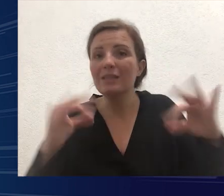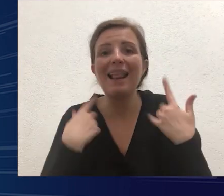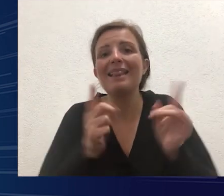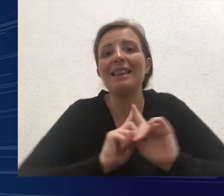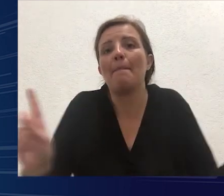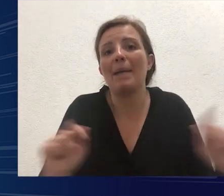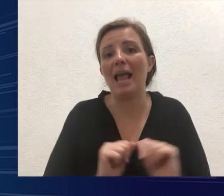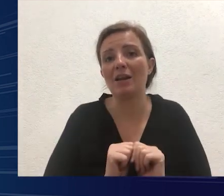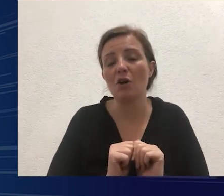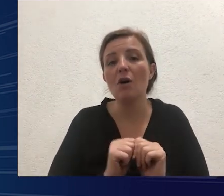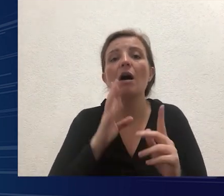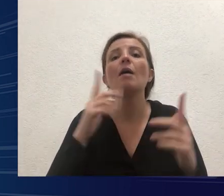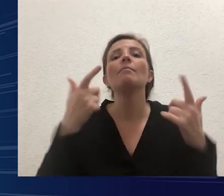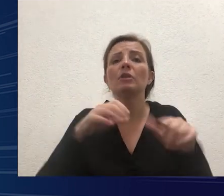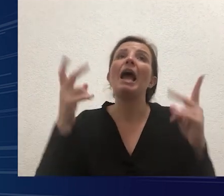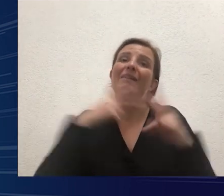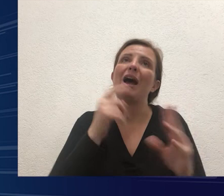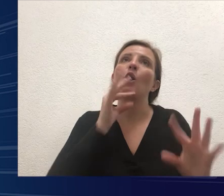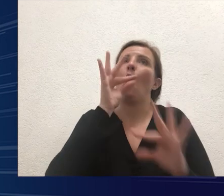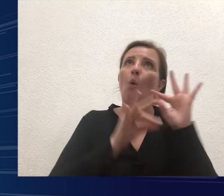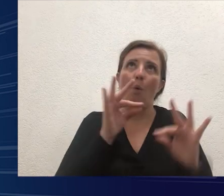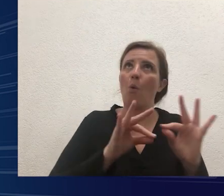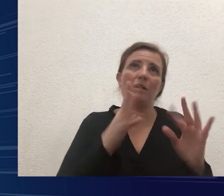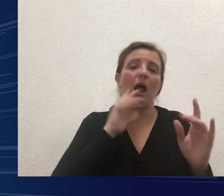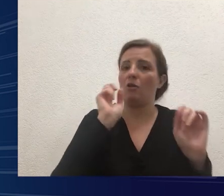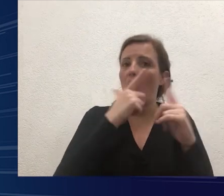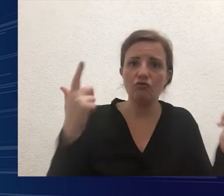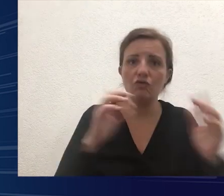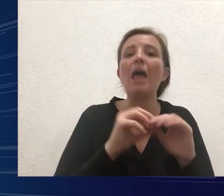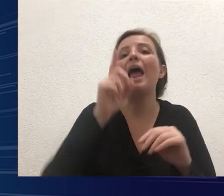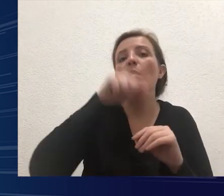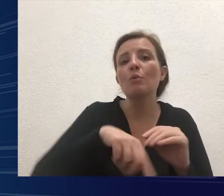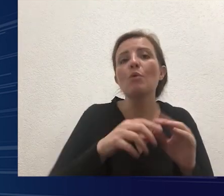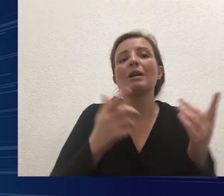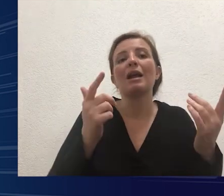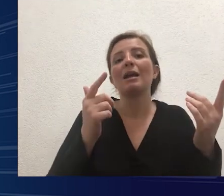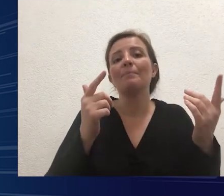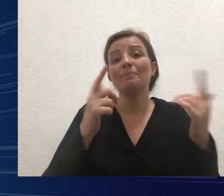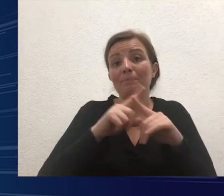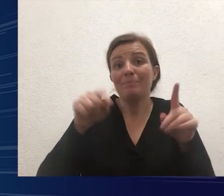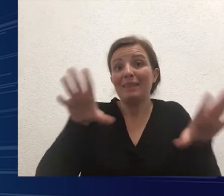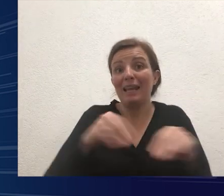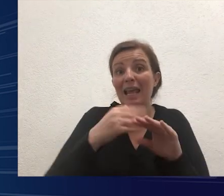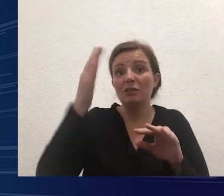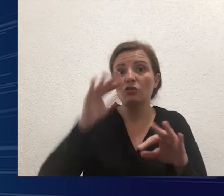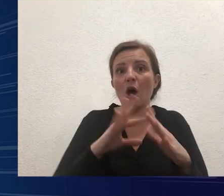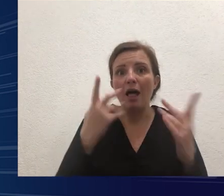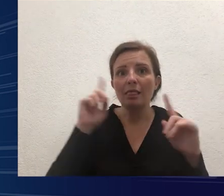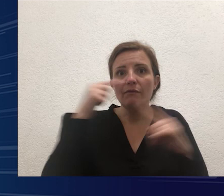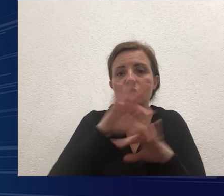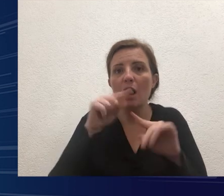dirompente proprio perché per quanto ancor meno curabile per quanto talora soprattutto l'inizio